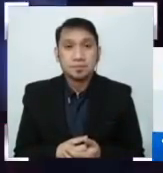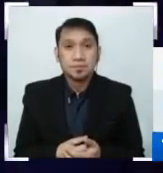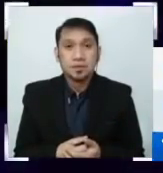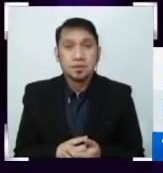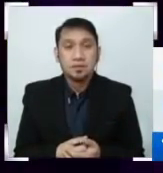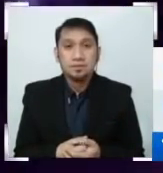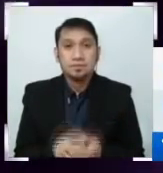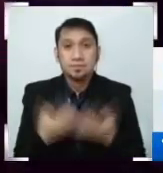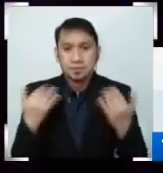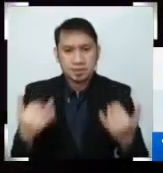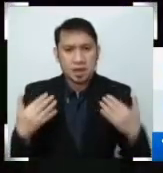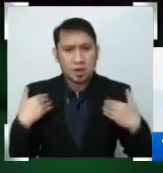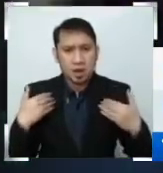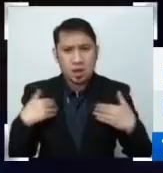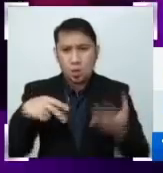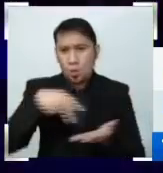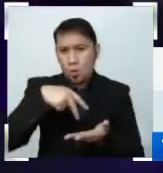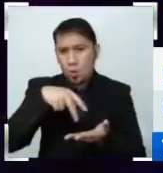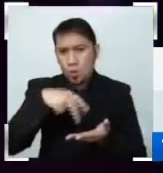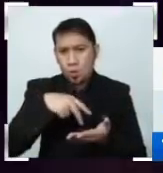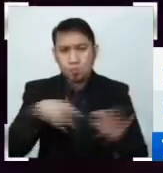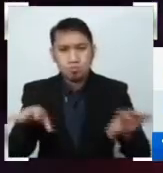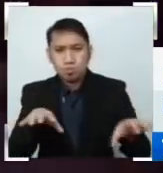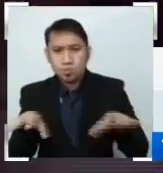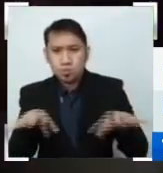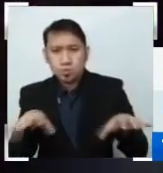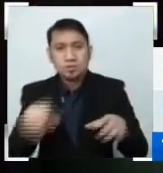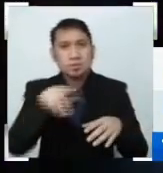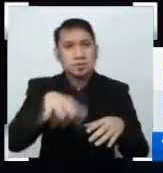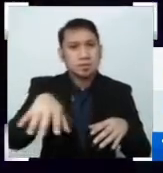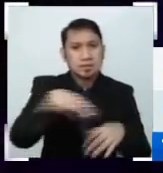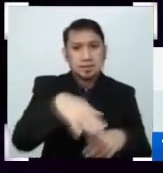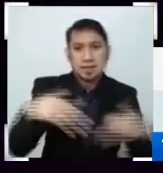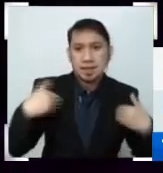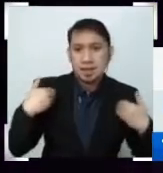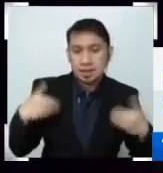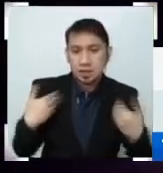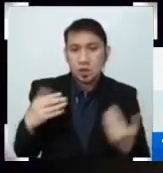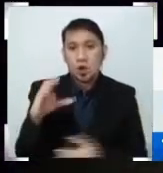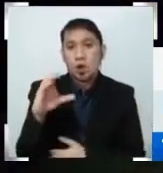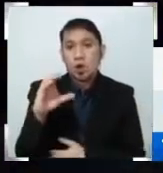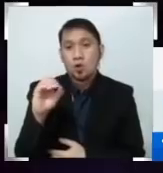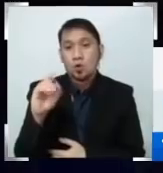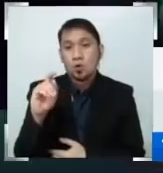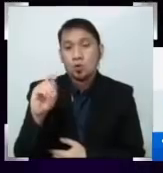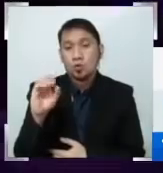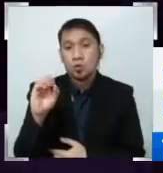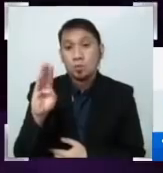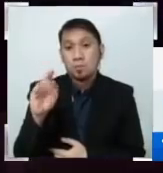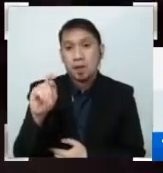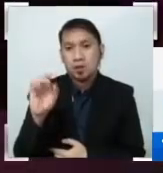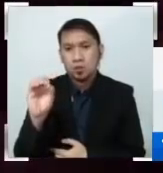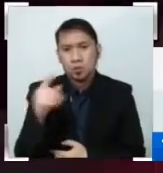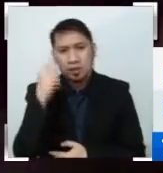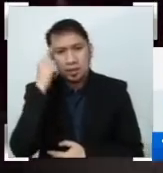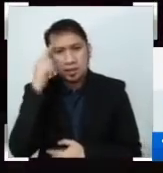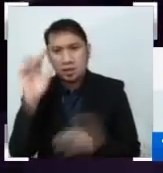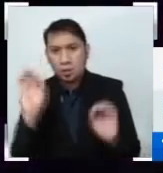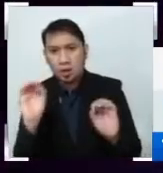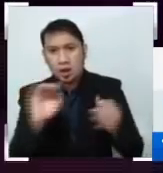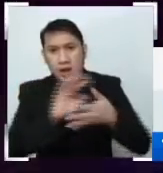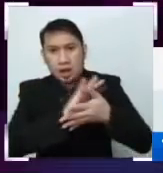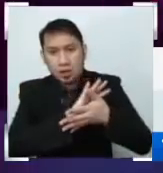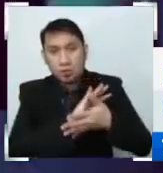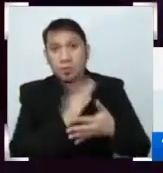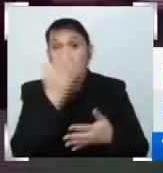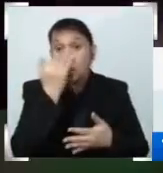Hataw kung hataw sa pagsayaw ang mga kabataang yan sa Tulunan, Cotabato. Aakalain mong walang pandemya dahil lang ilan sa